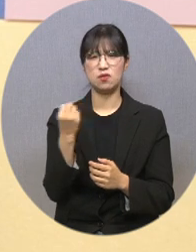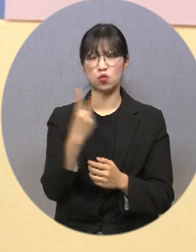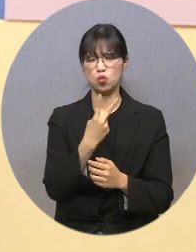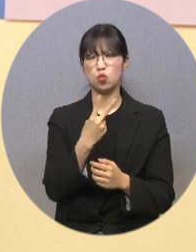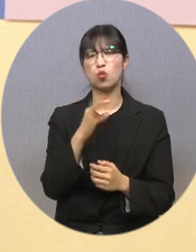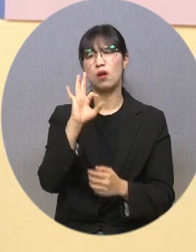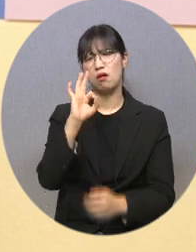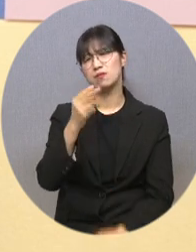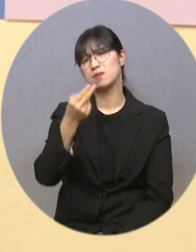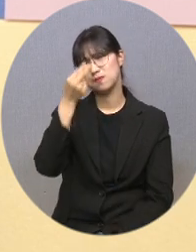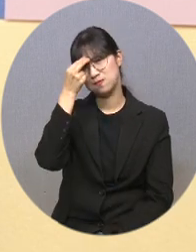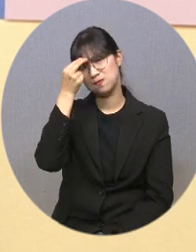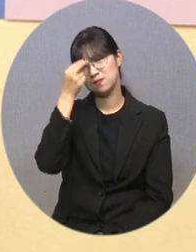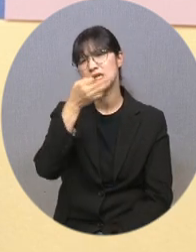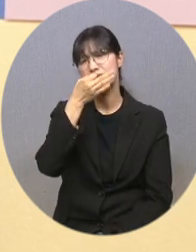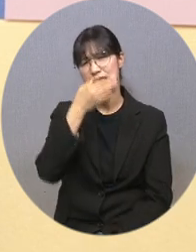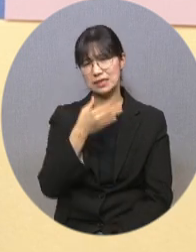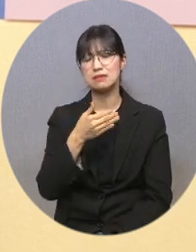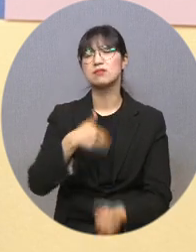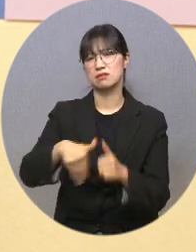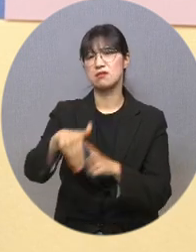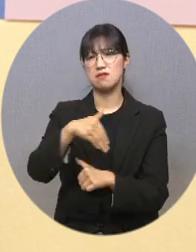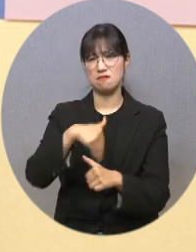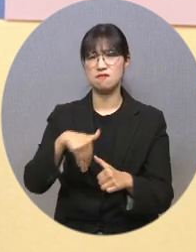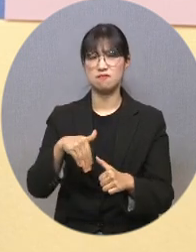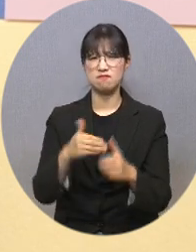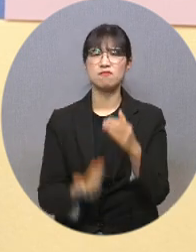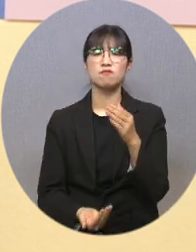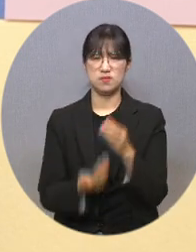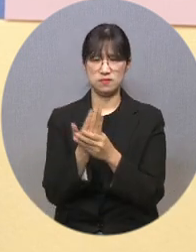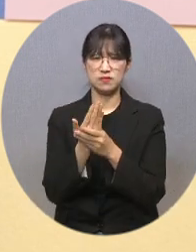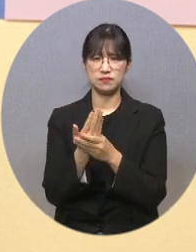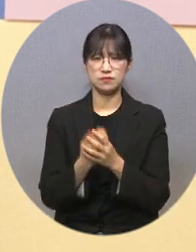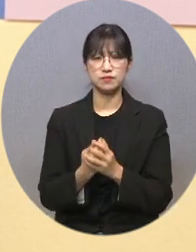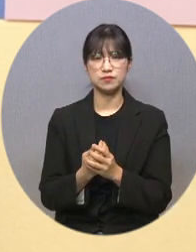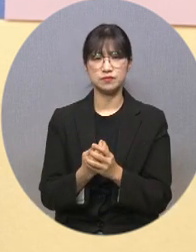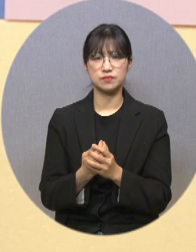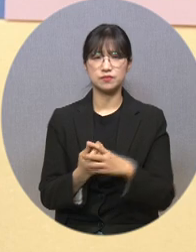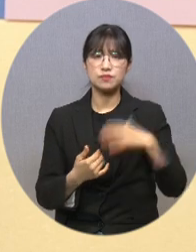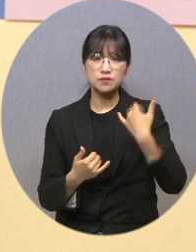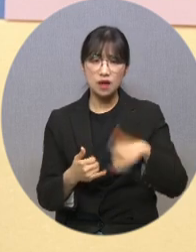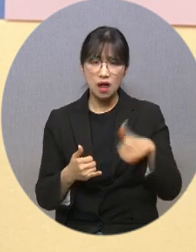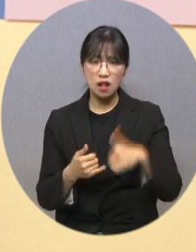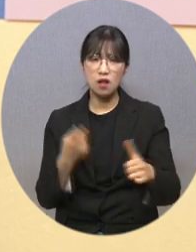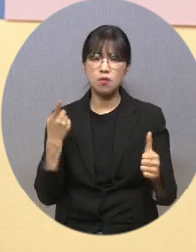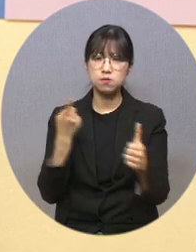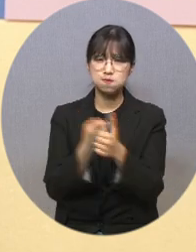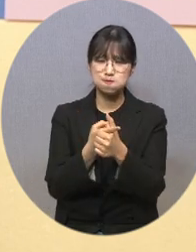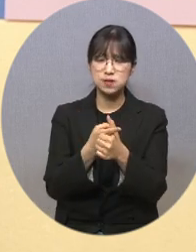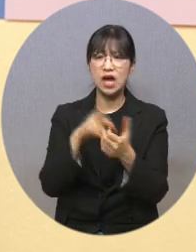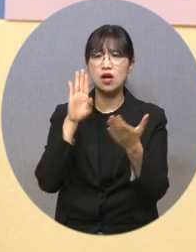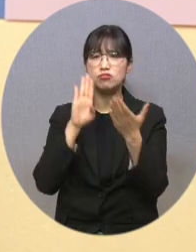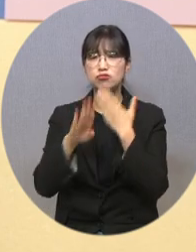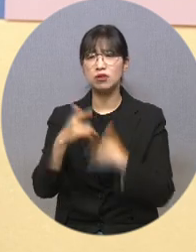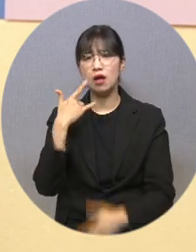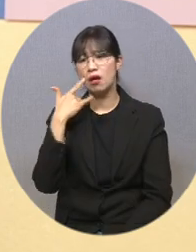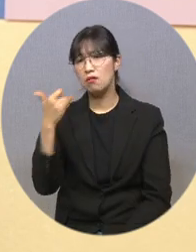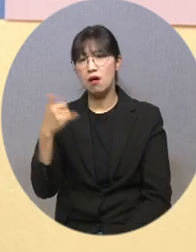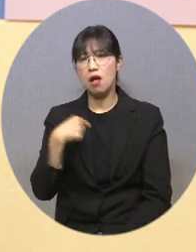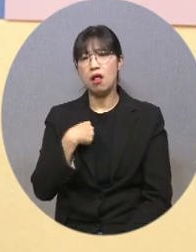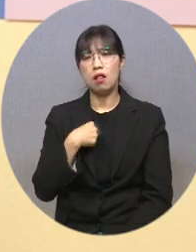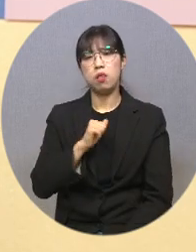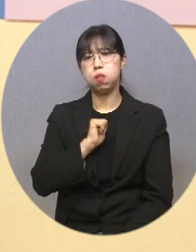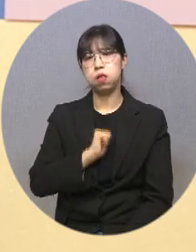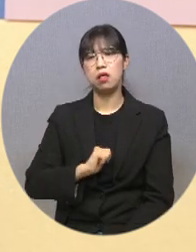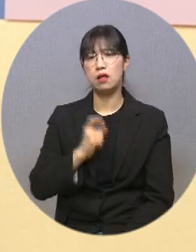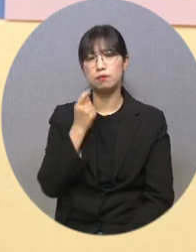어려움을 겪고 있던 그런 상황에서 발생을 했습니다. 근데 자녀를 이제 살해하고 나서 부모가 이제 못 참겠잖아요.